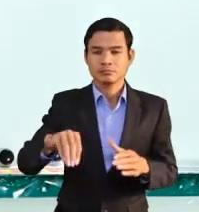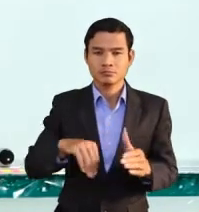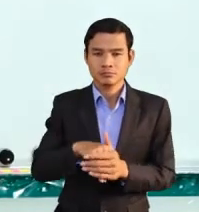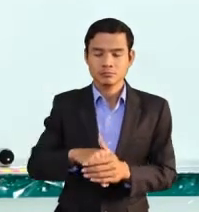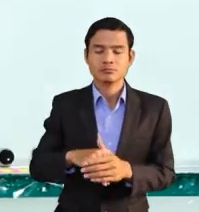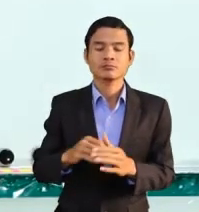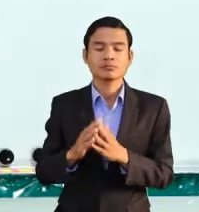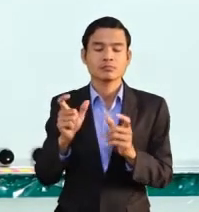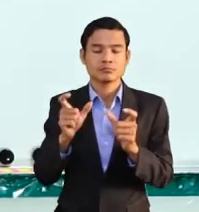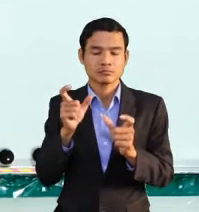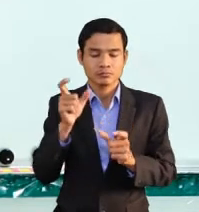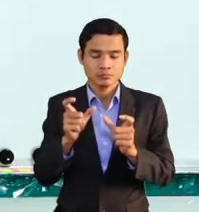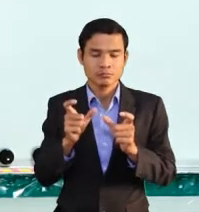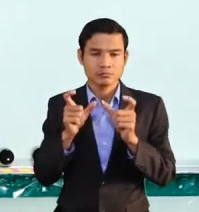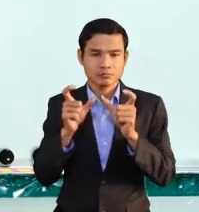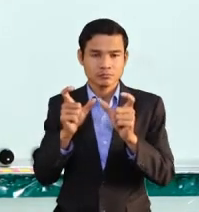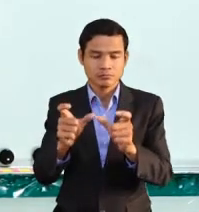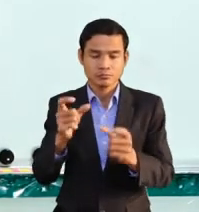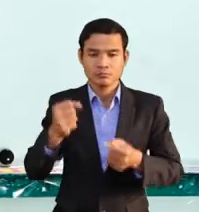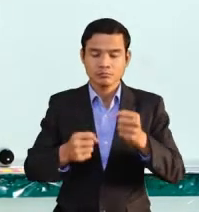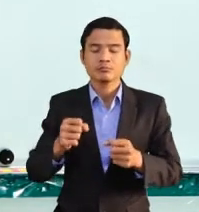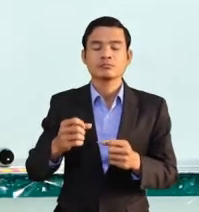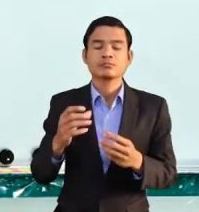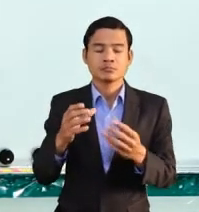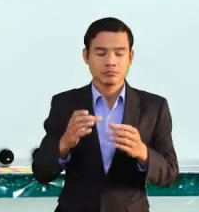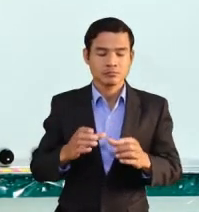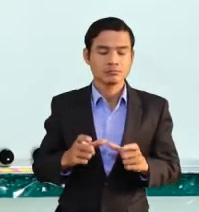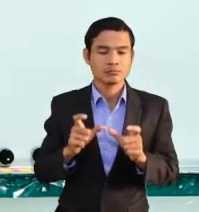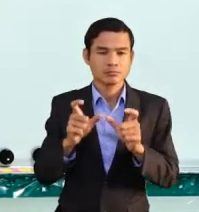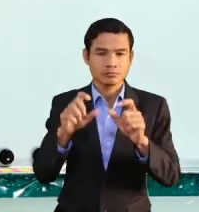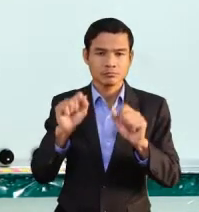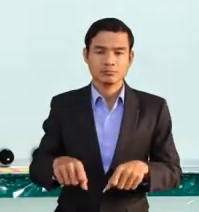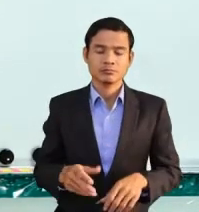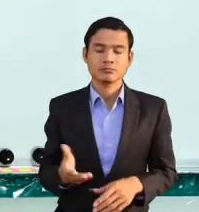bàn cha chẳng rốt